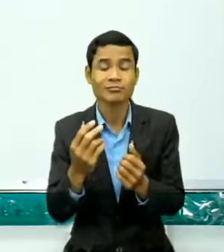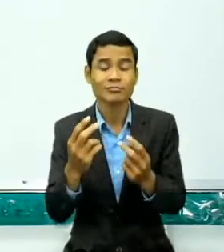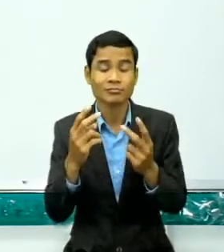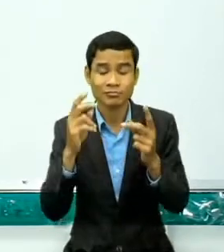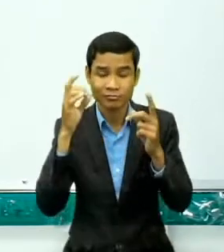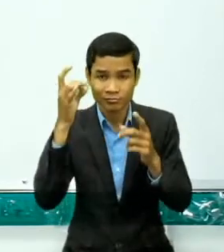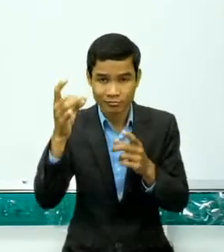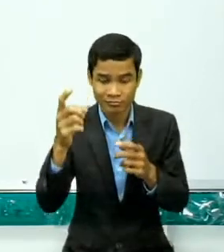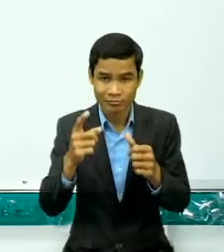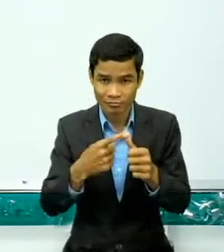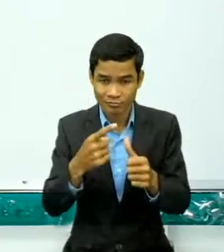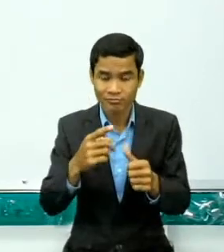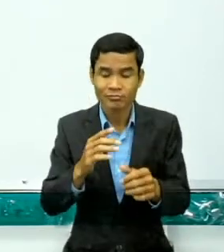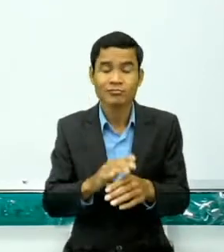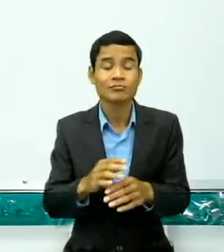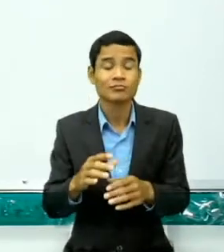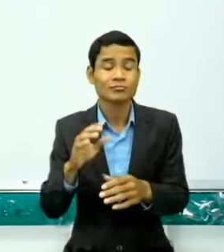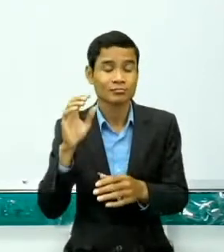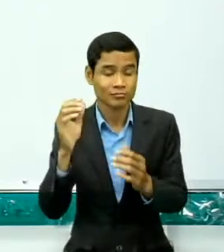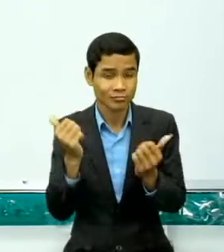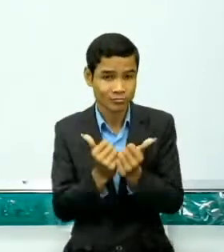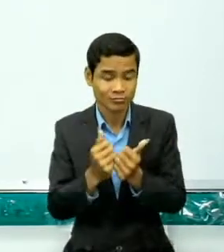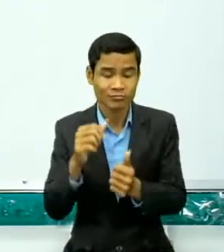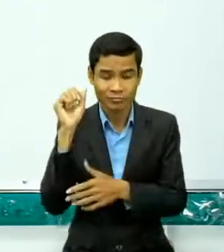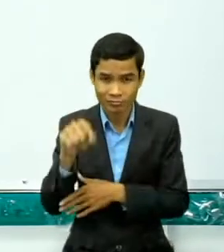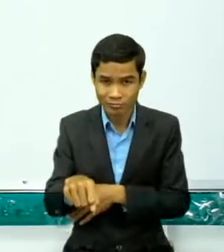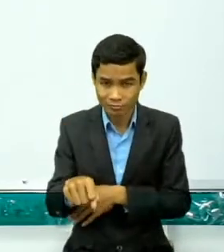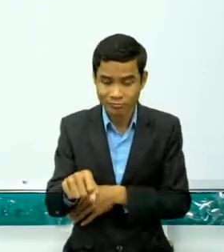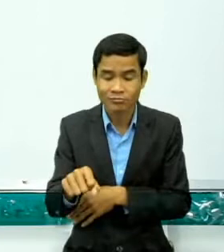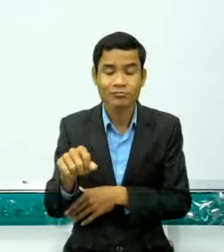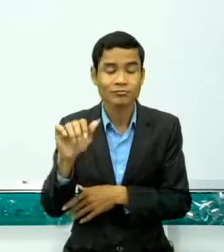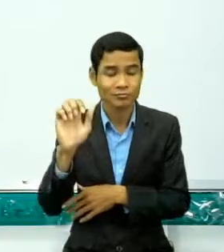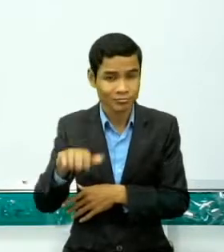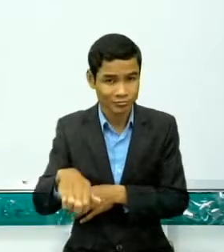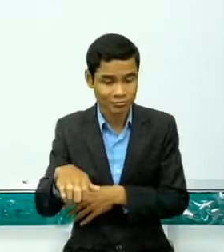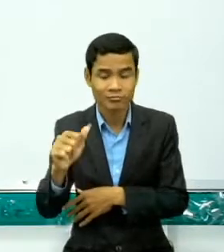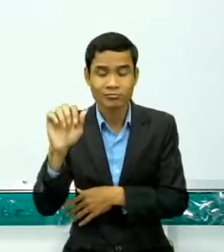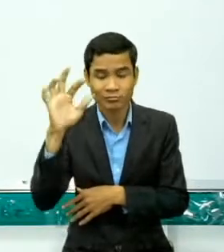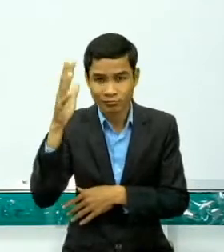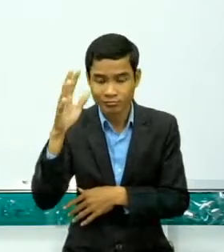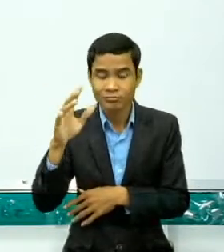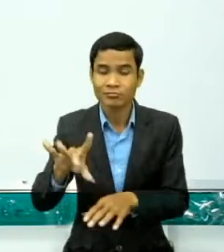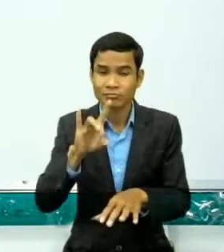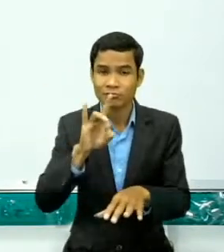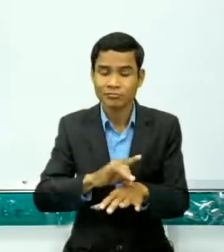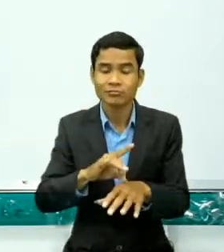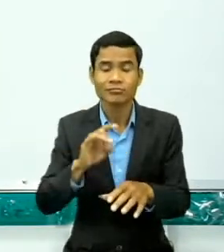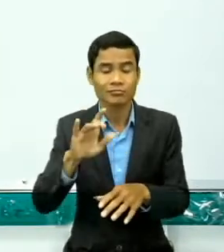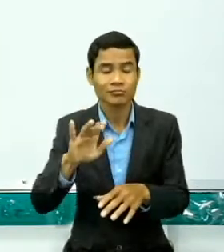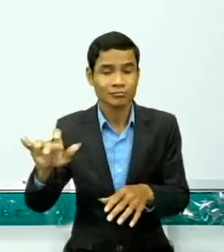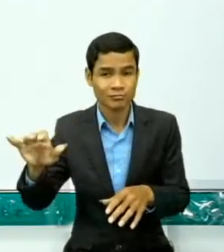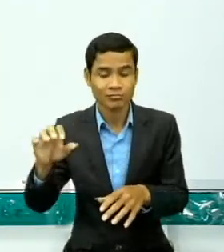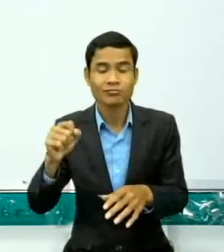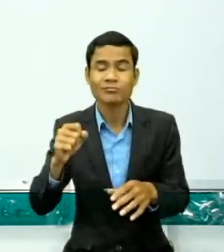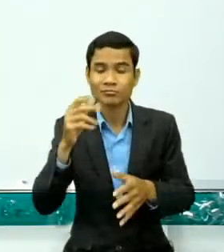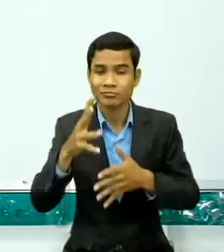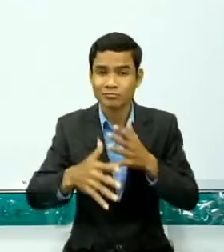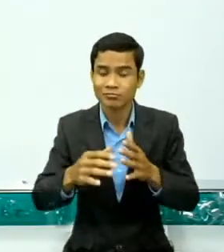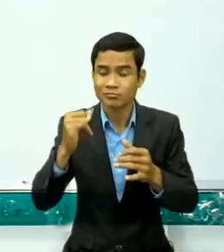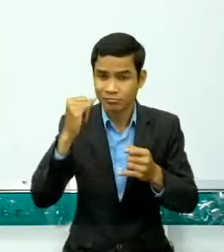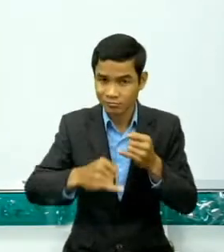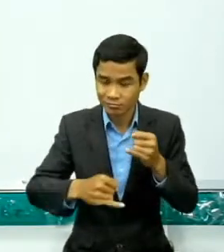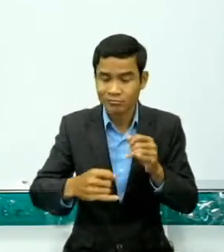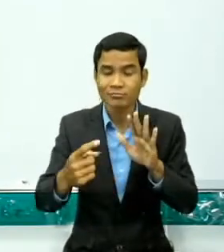អ្នកគ្រូចាល្បែងបាបចាស់ឬទេពេលដែលអ្នកគ្រូបន្លឺសូរចុងអឺគឺយើងធ្វើដៃងក់ចុះ